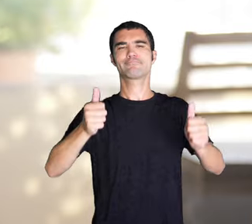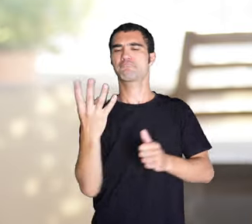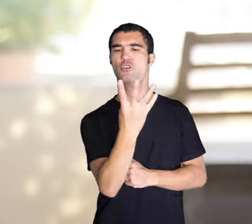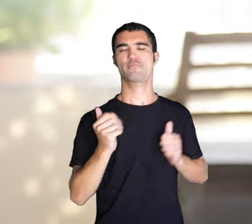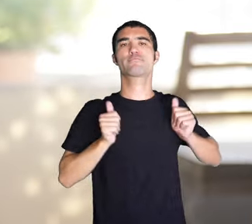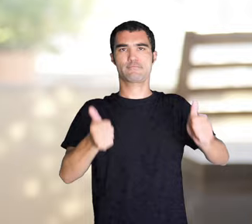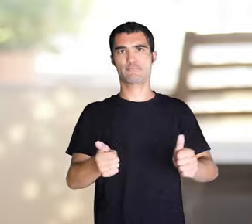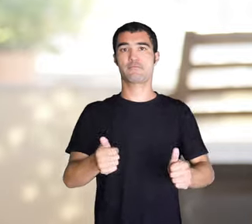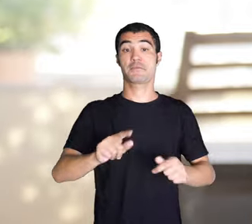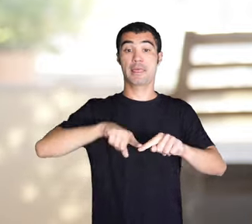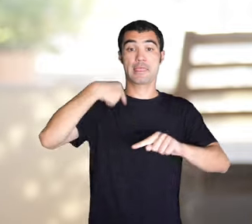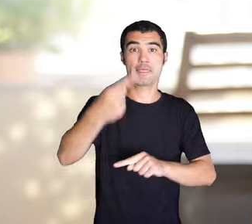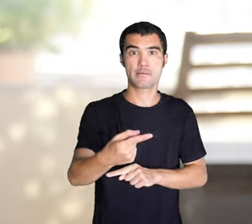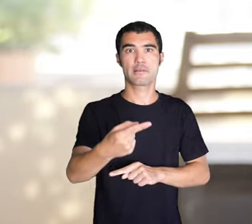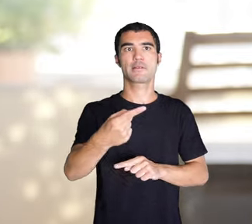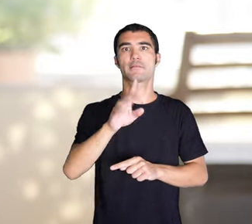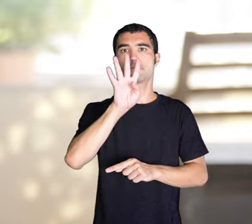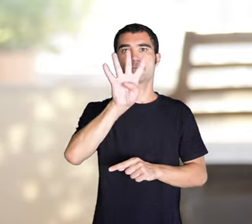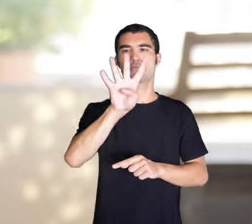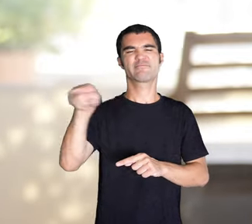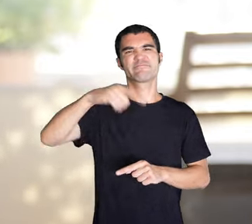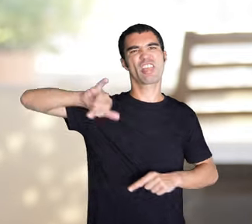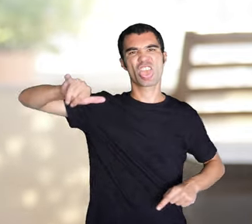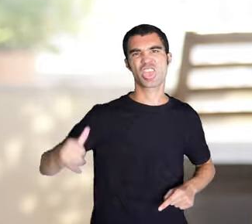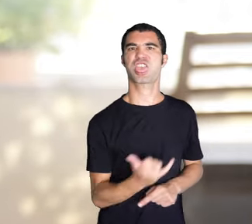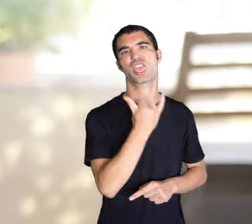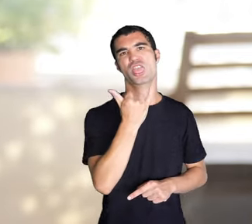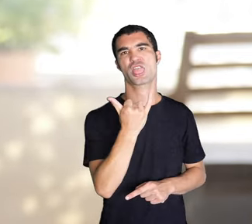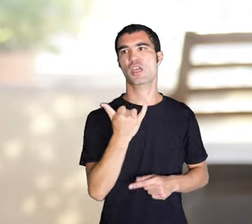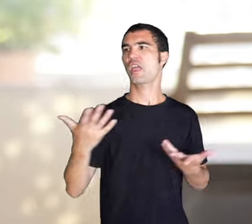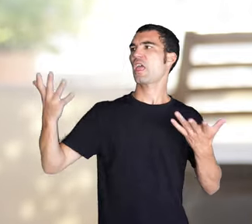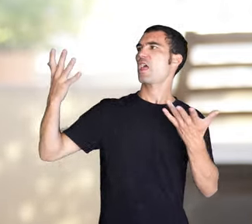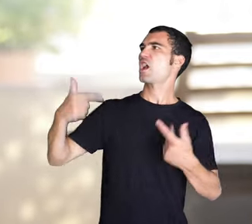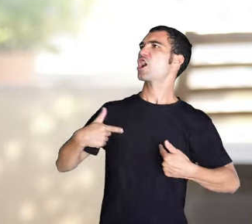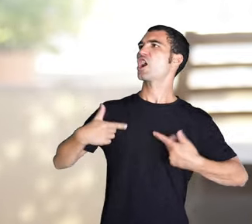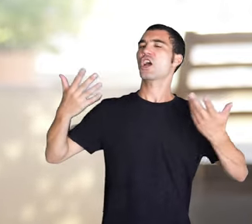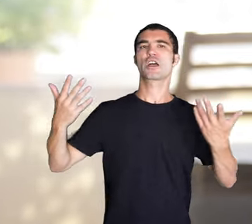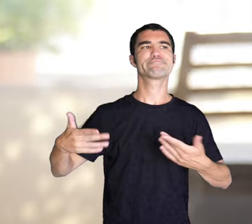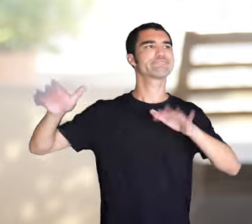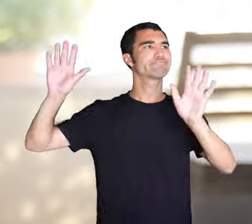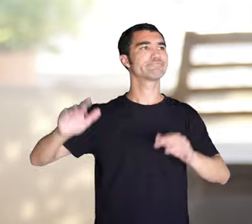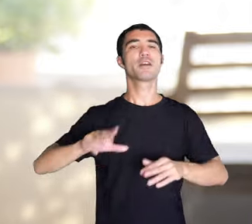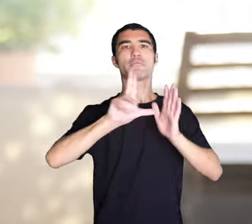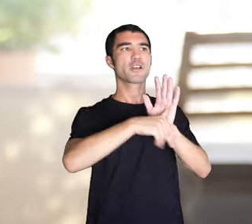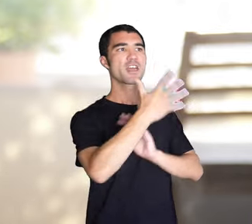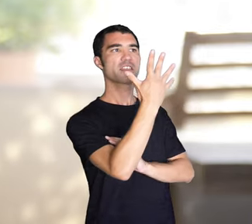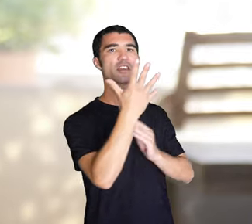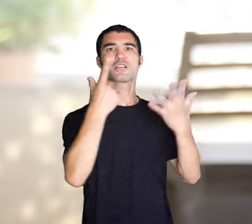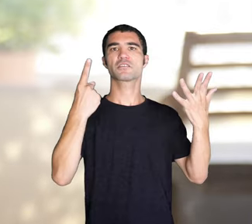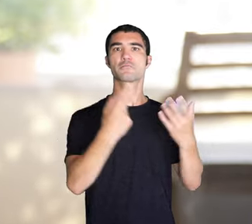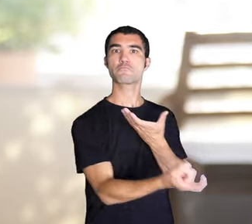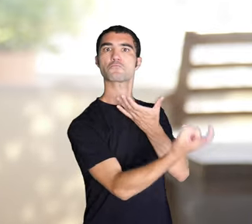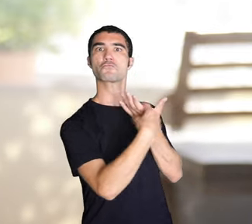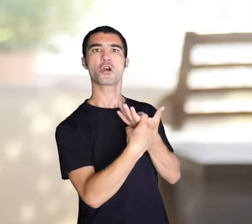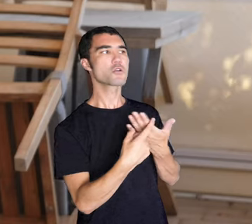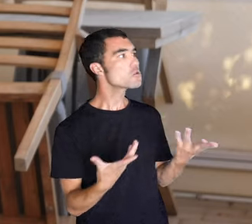amb aquests quatre. Després d'aquests quatre, cada 3 o 4 anys se cansaren. I jo vaig dir, i després em van venir 5 o 6 i em diuen,